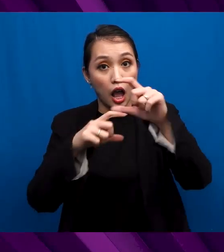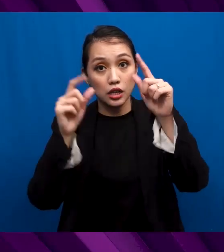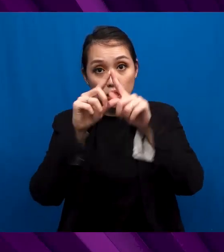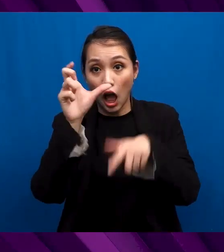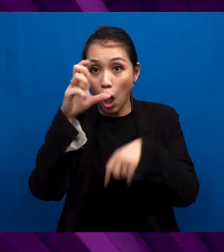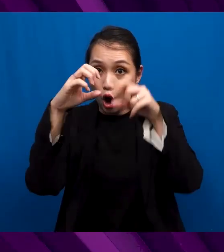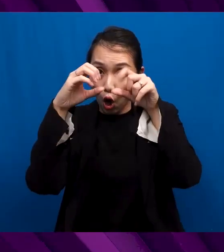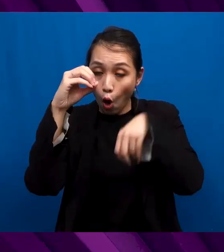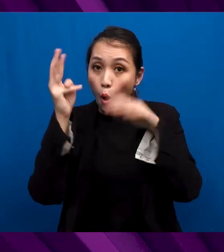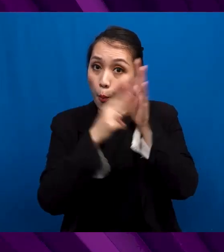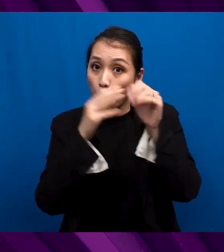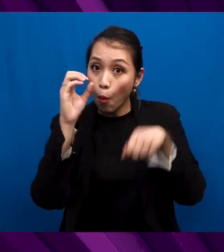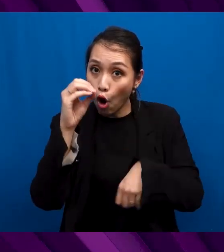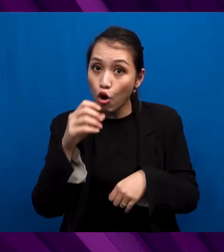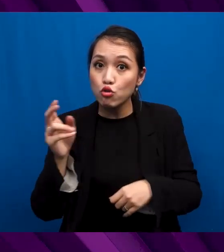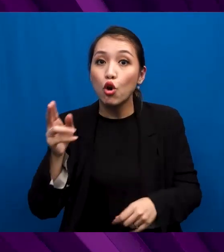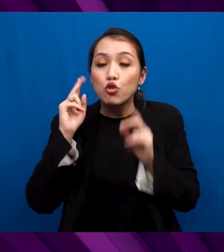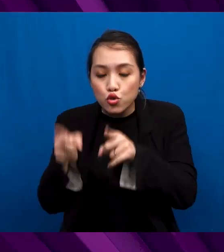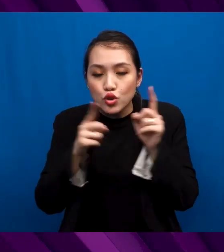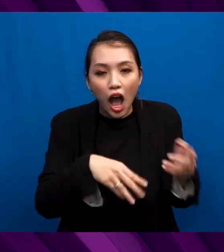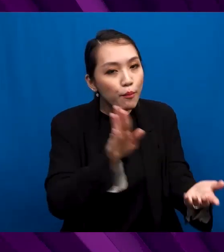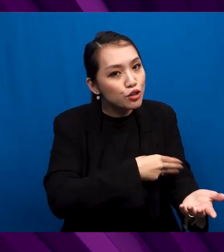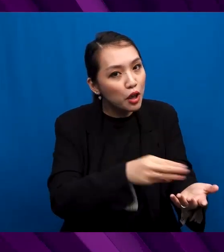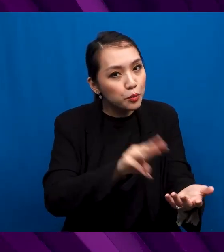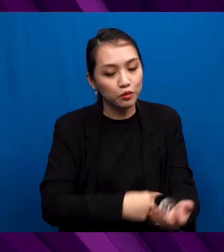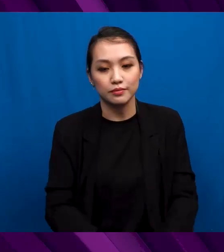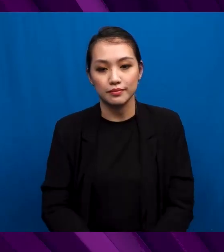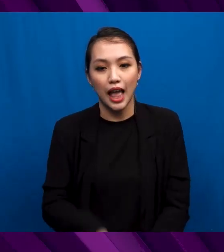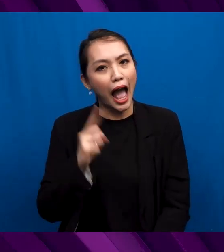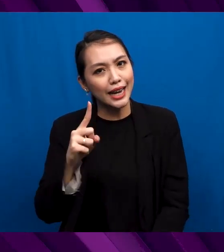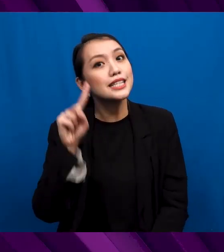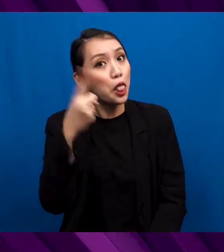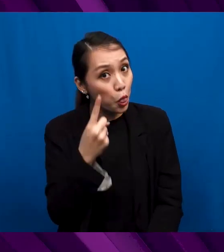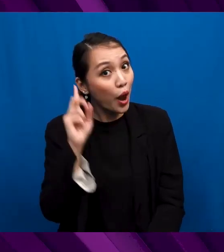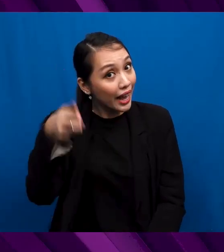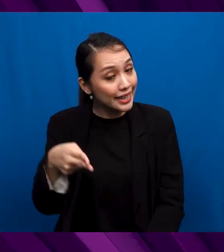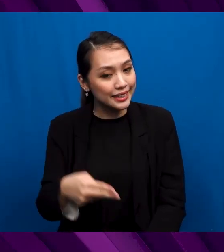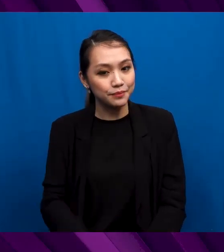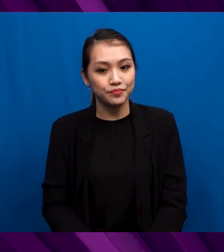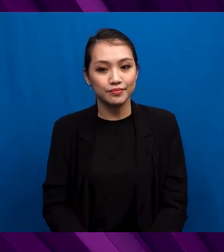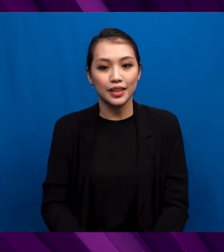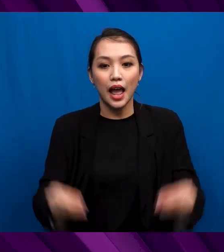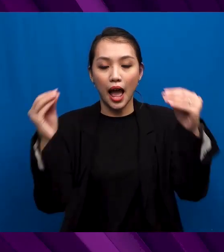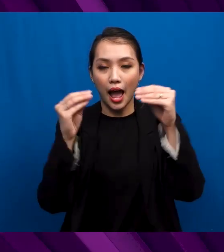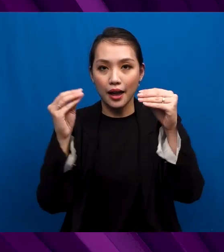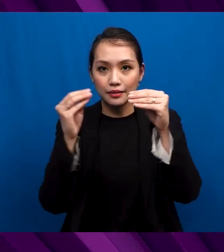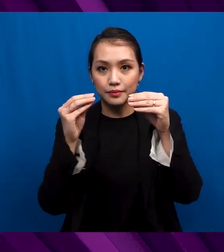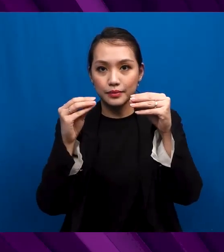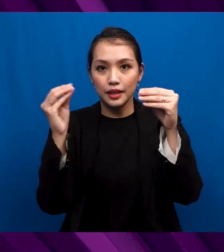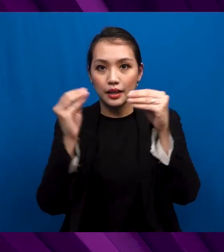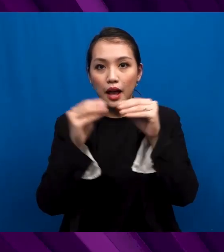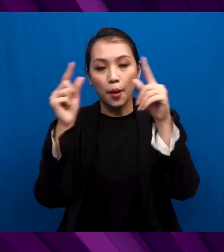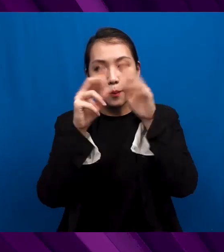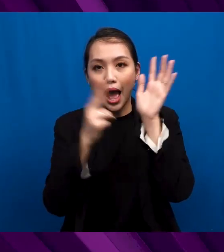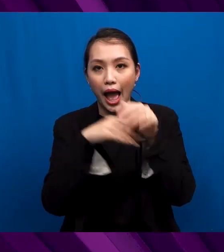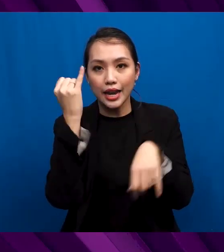satu lagi, misteri sekali namanya, ini sangat berdering di telinga. Bani Korah. Ya